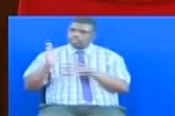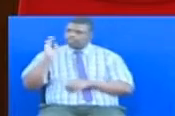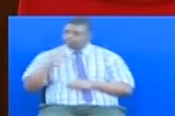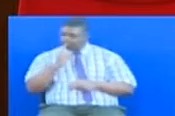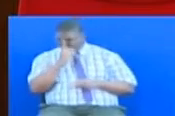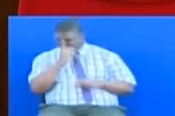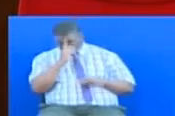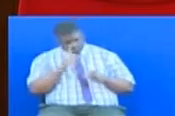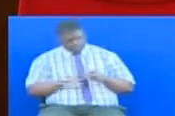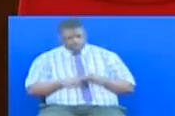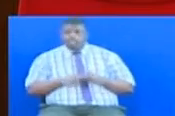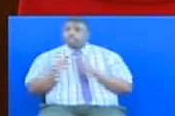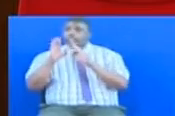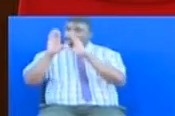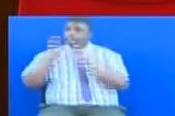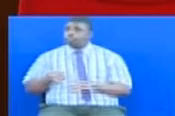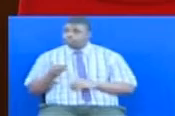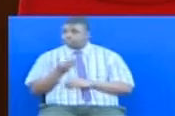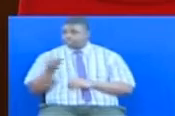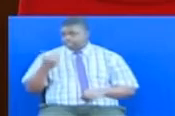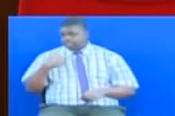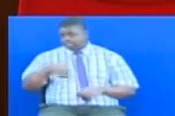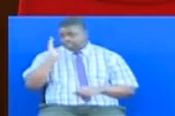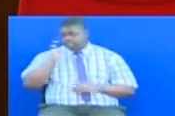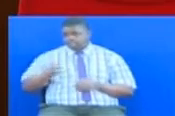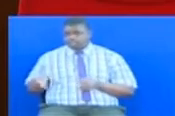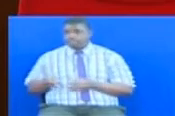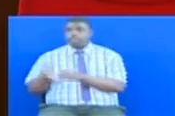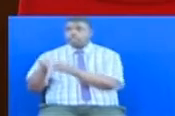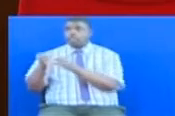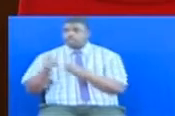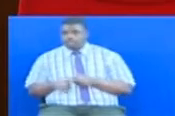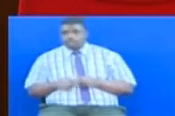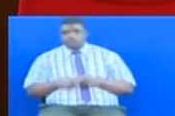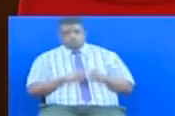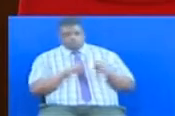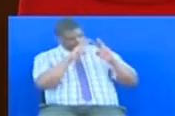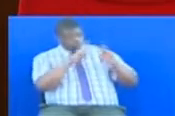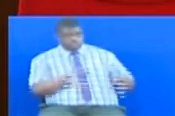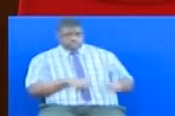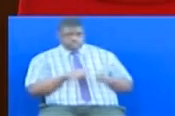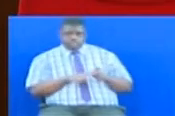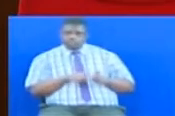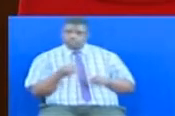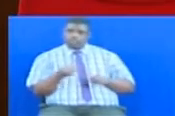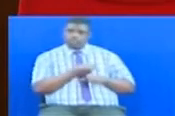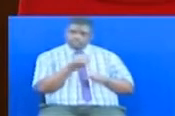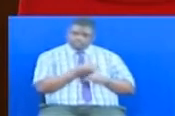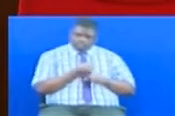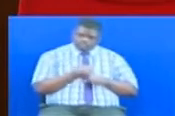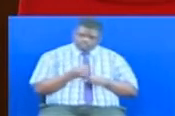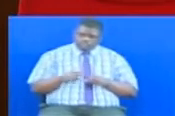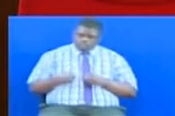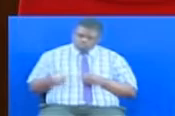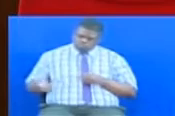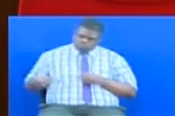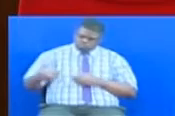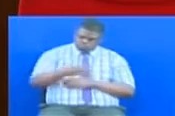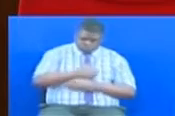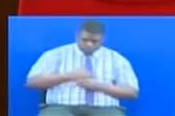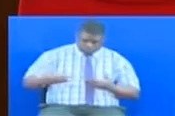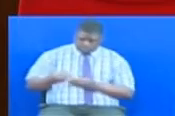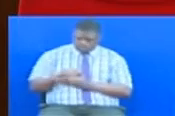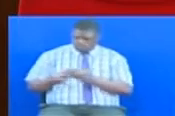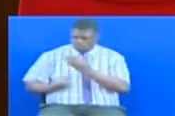nyingine ambayo pia inagusa kwenye serikali za mitaa, lakini iko kwenye ufanisi, ni ukaguzi wa ufanisi juu ya ukusanyaji mapato